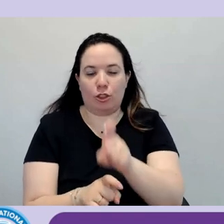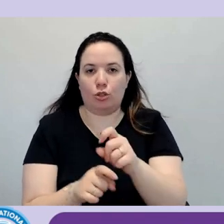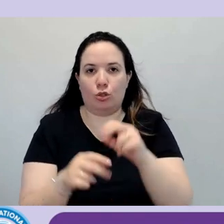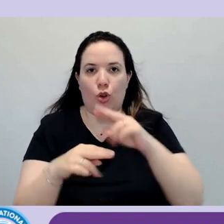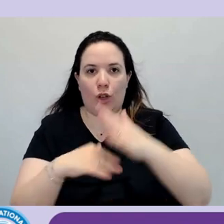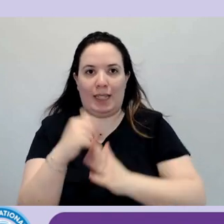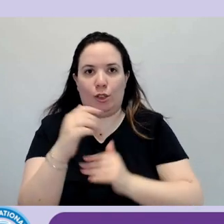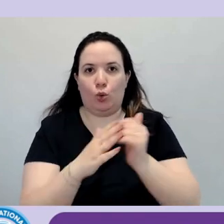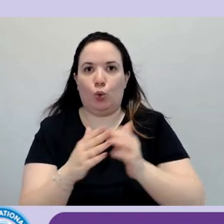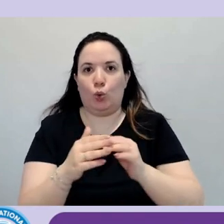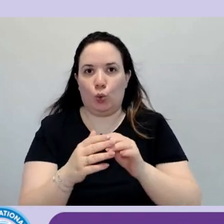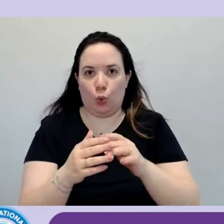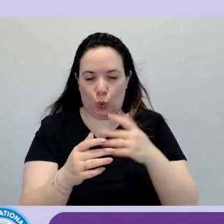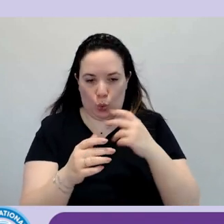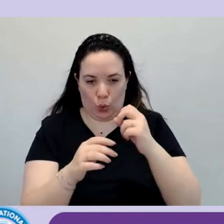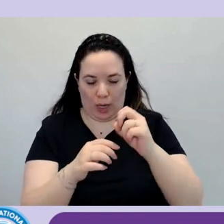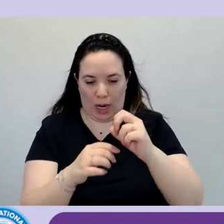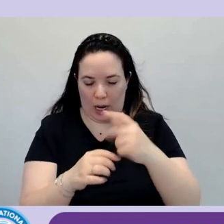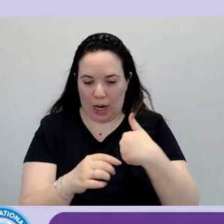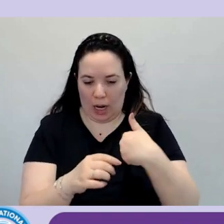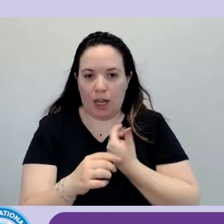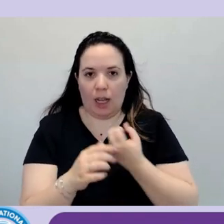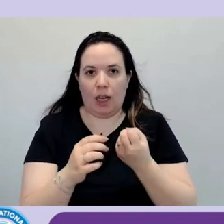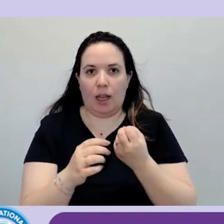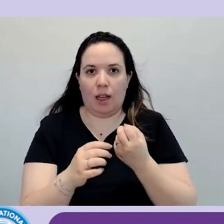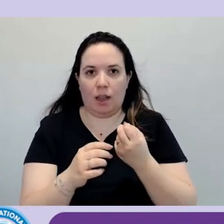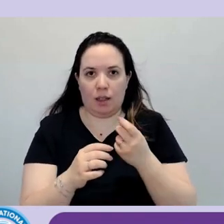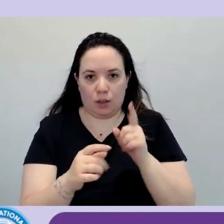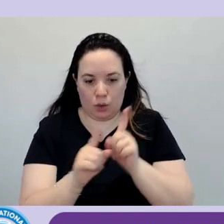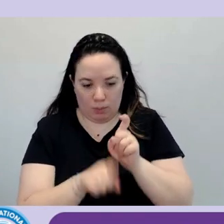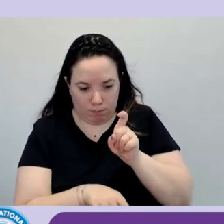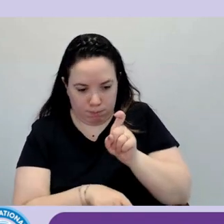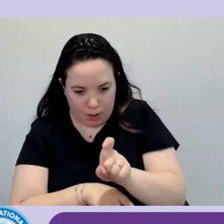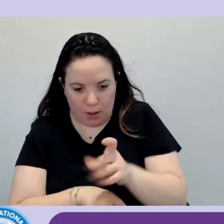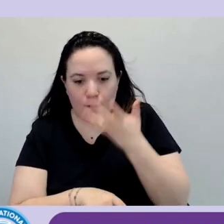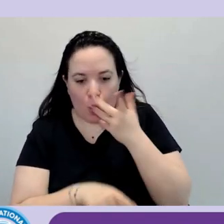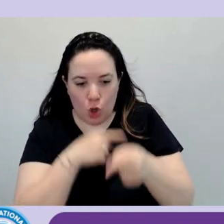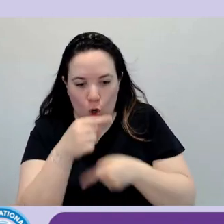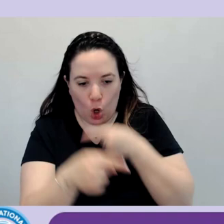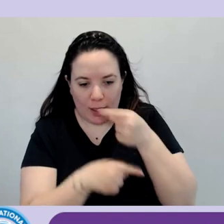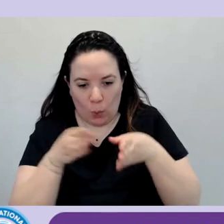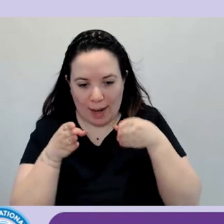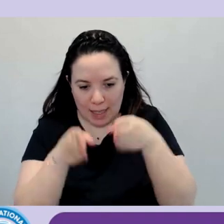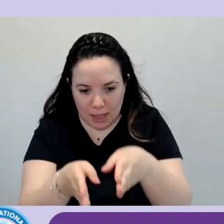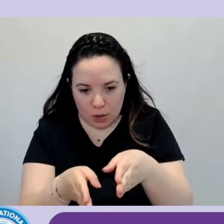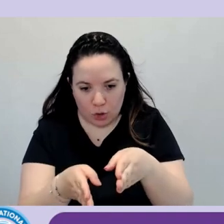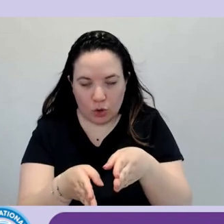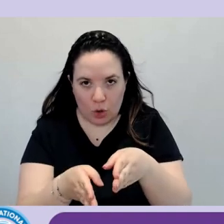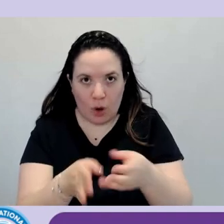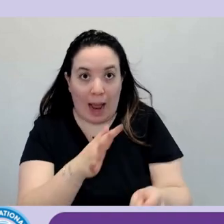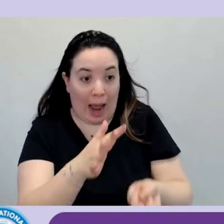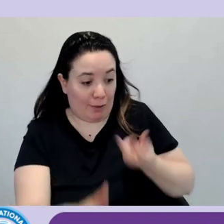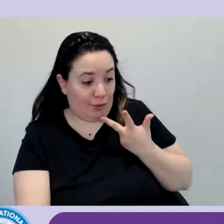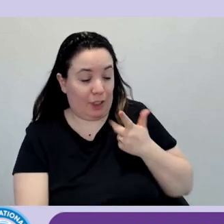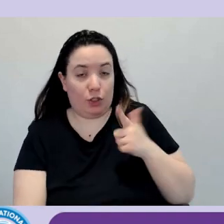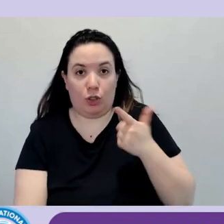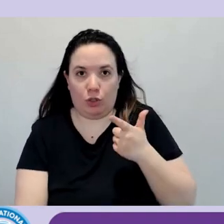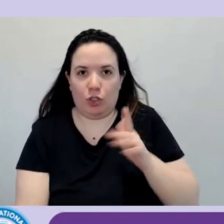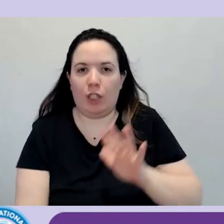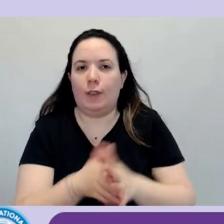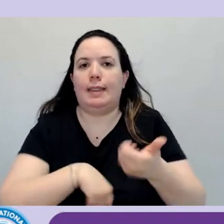contezza e devo agire andando a dire voglio continuare a navigare e quindi diciamo così azzerando il tempo